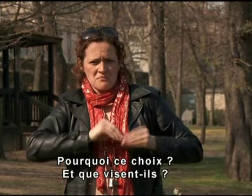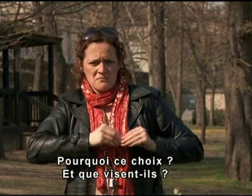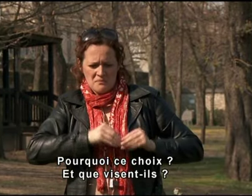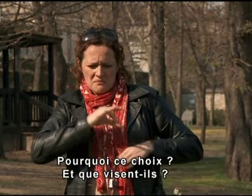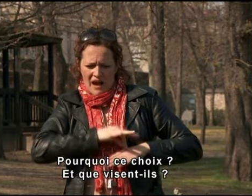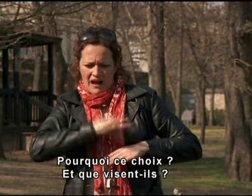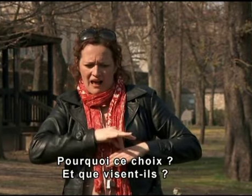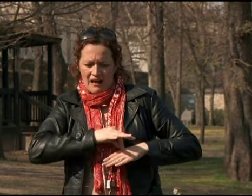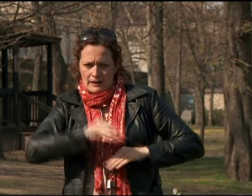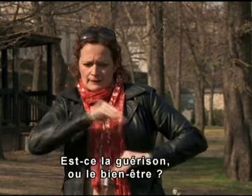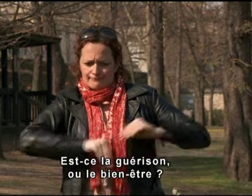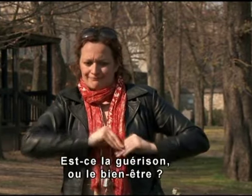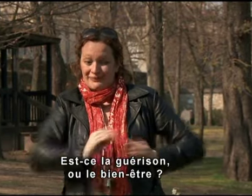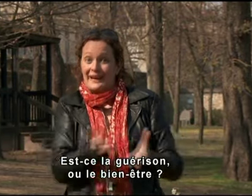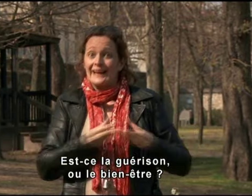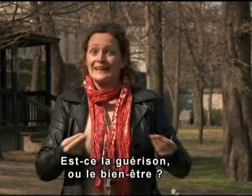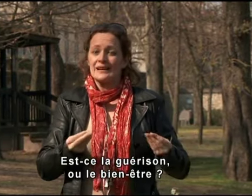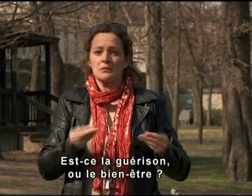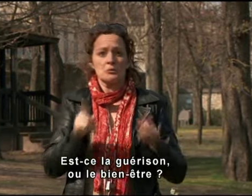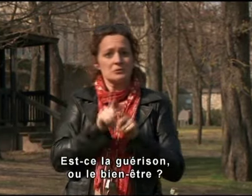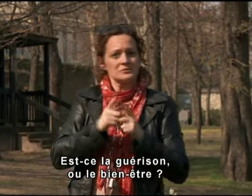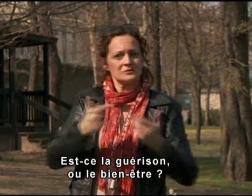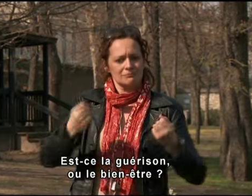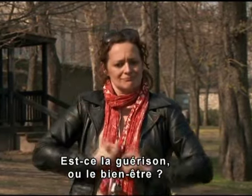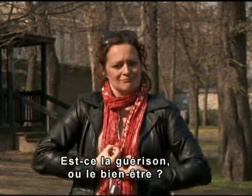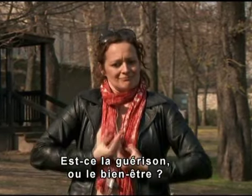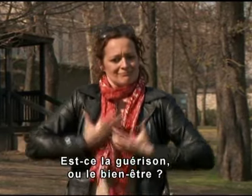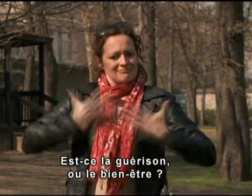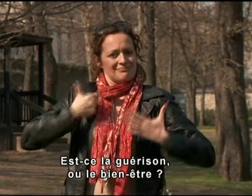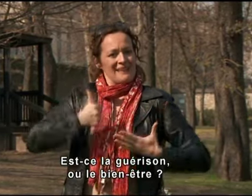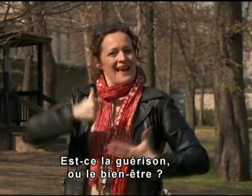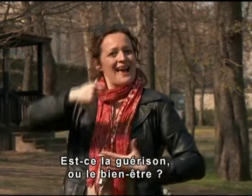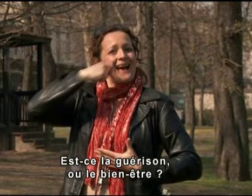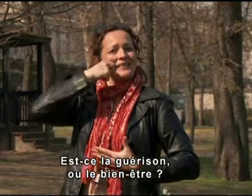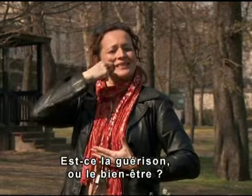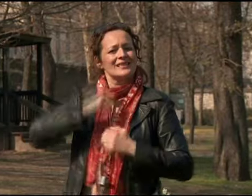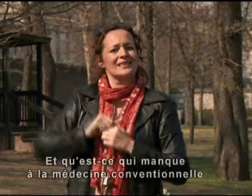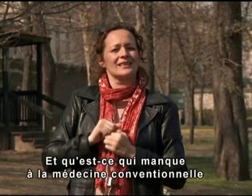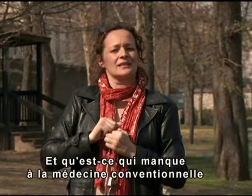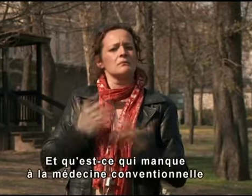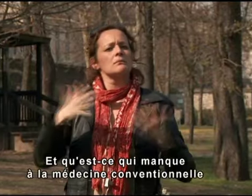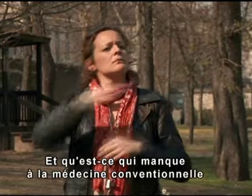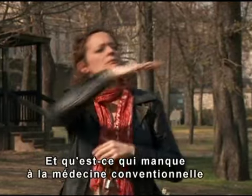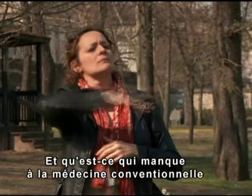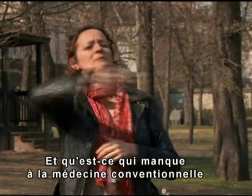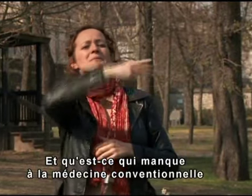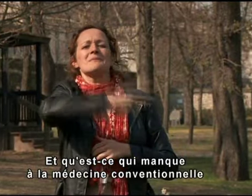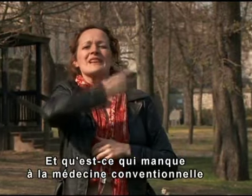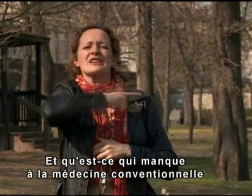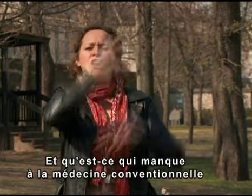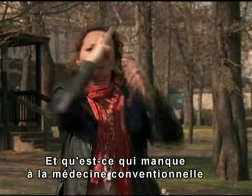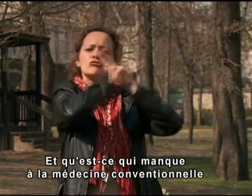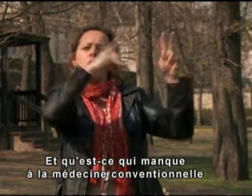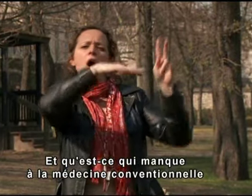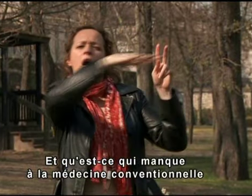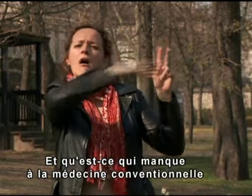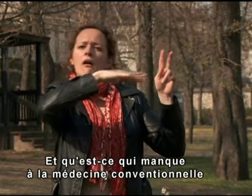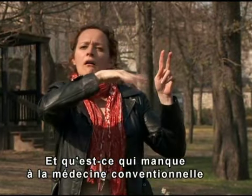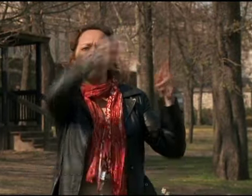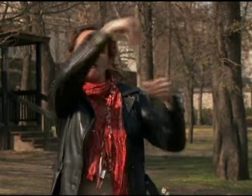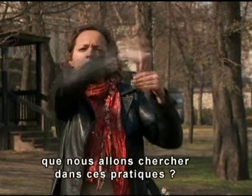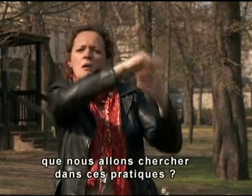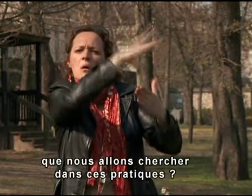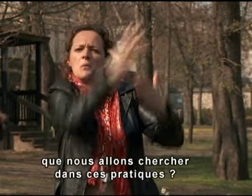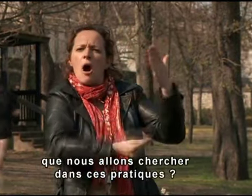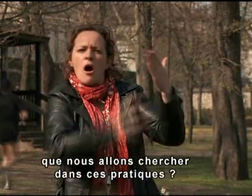Et que visent-ils? Est-ce la guérison ou le bien-être? Et qu'est-ce qui manque à la médecine